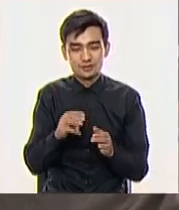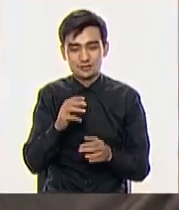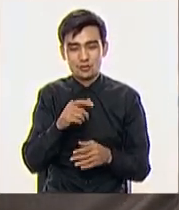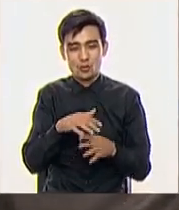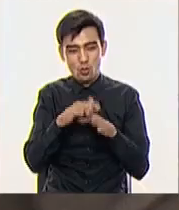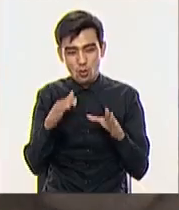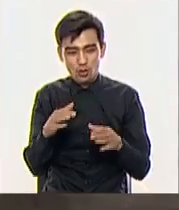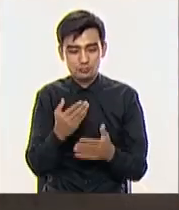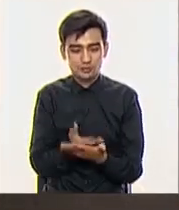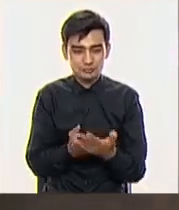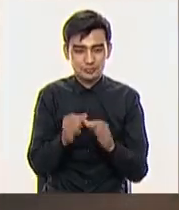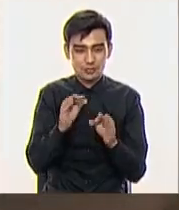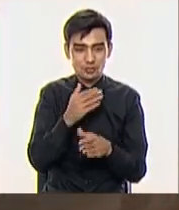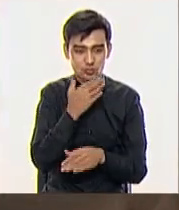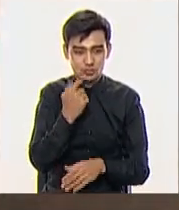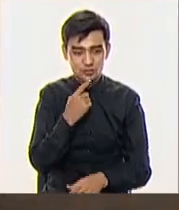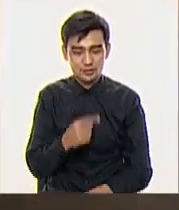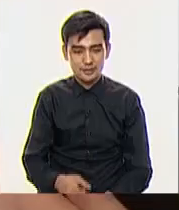ережесі түсіндірілмегенін мойындайды.